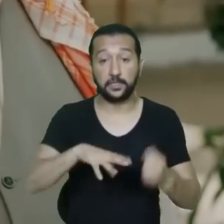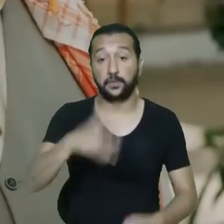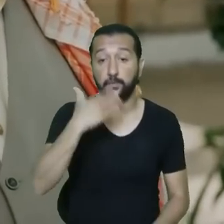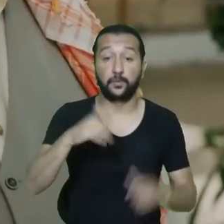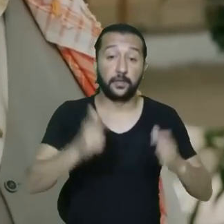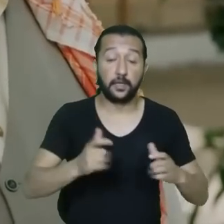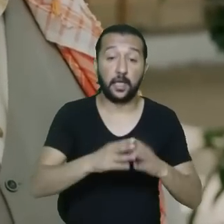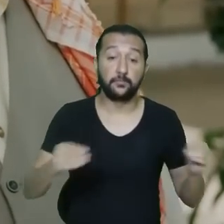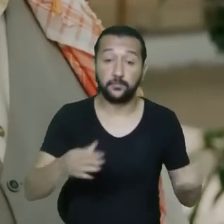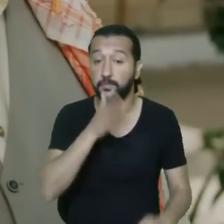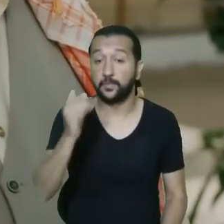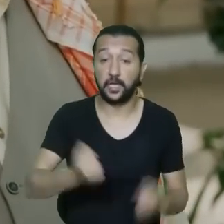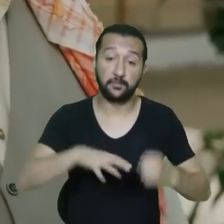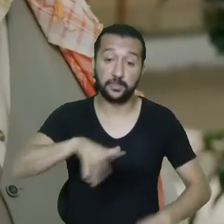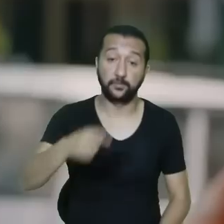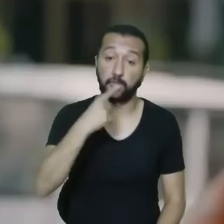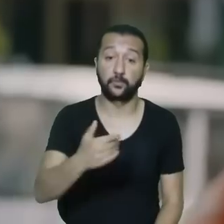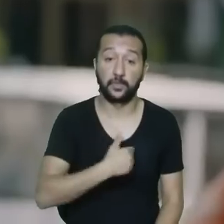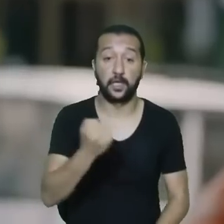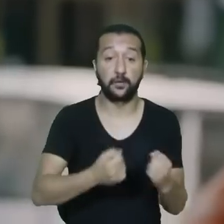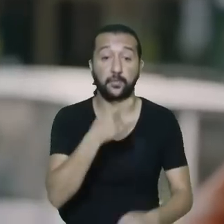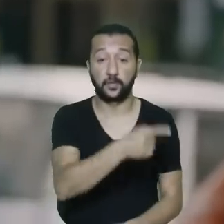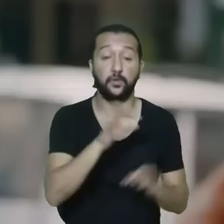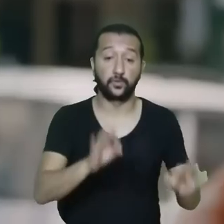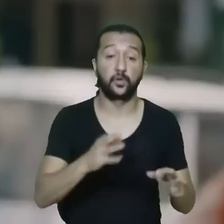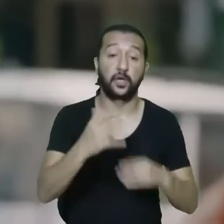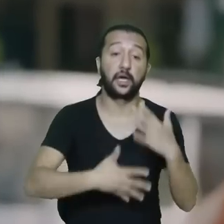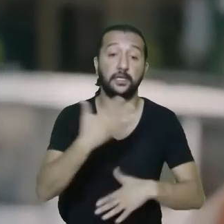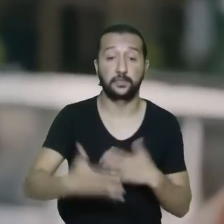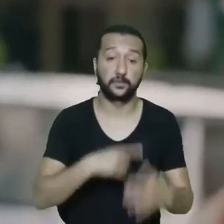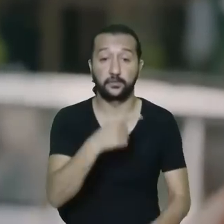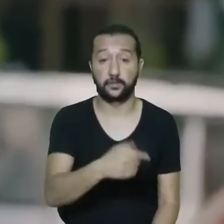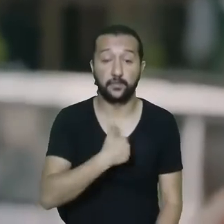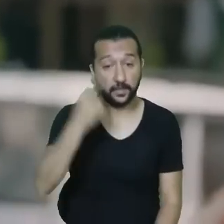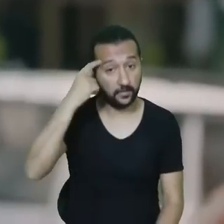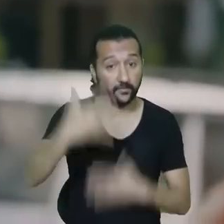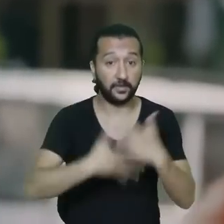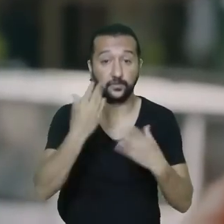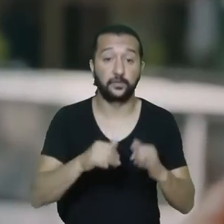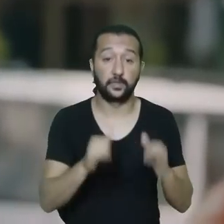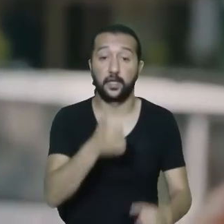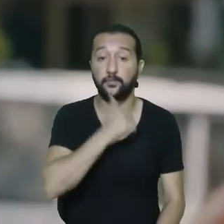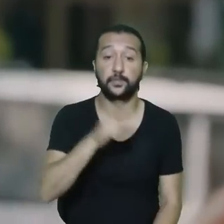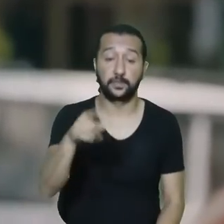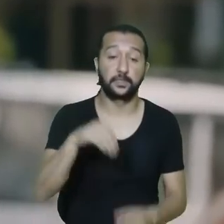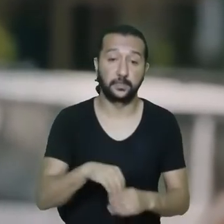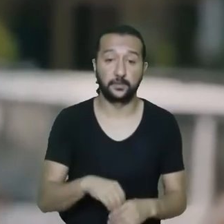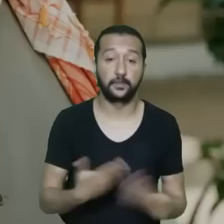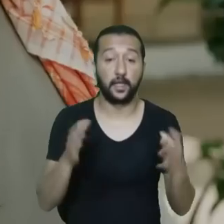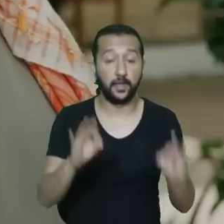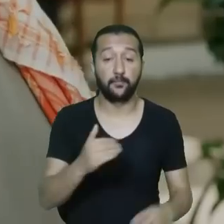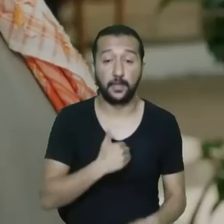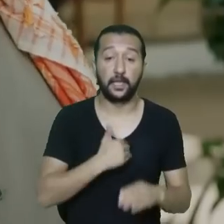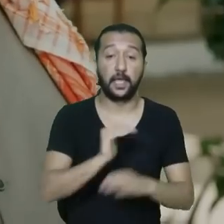çalınmamıştır. Ben nereden bileceğim ama araba çalınmış diyorum ben. Araba işte oralar çok karışık. Benim kafam da çok karışık Fikra bu aralar. Hem